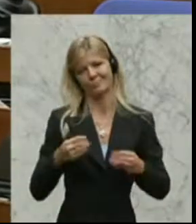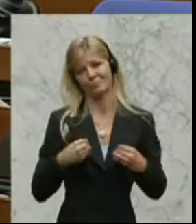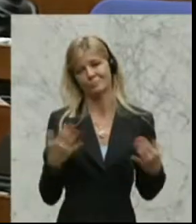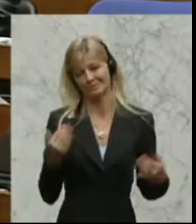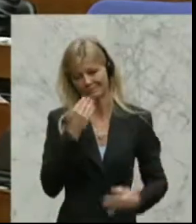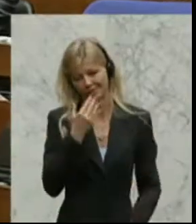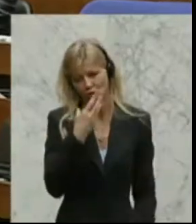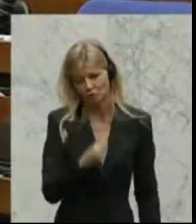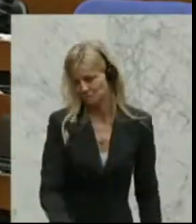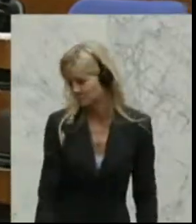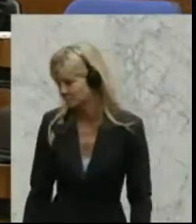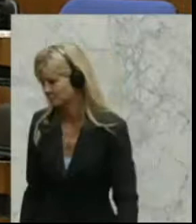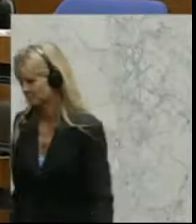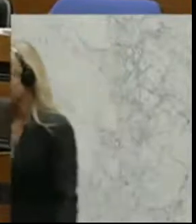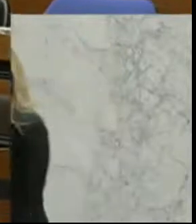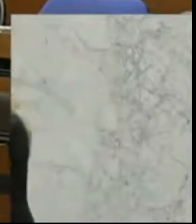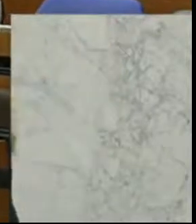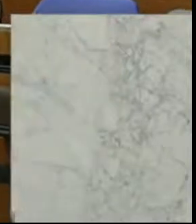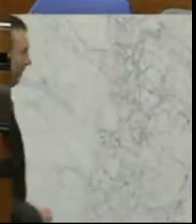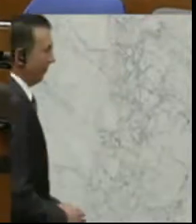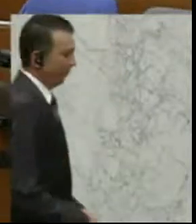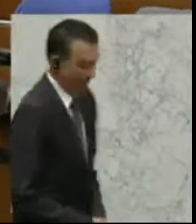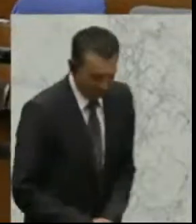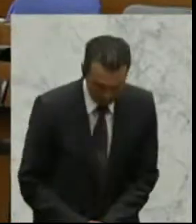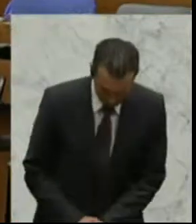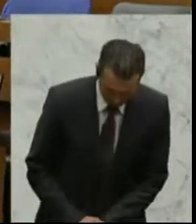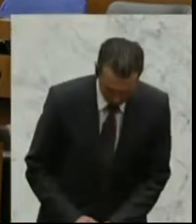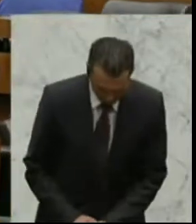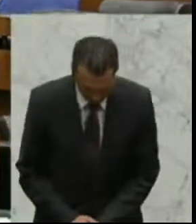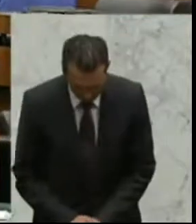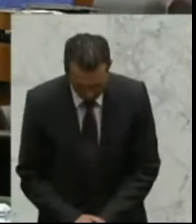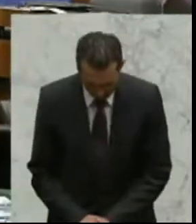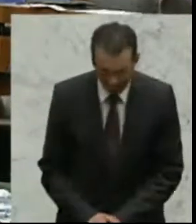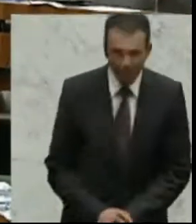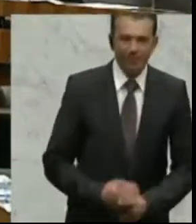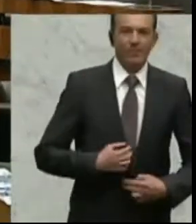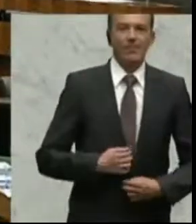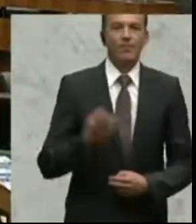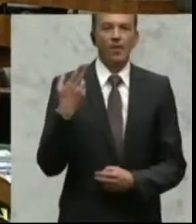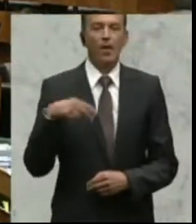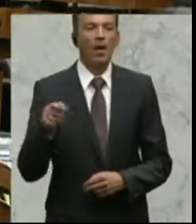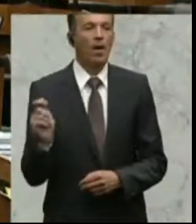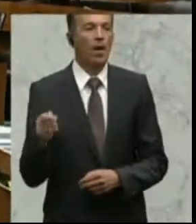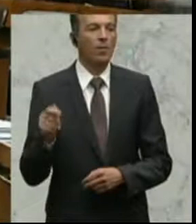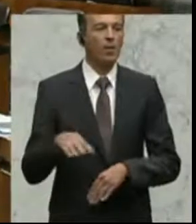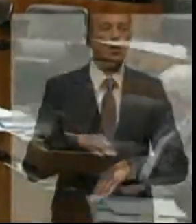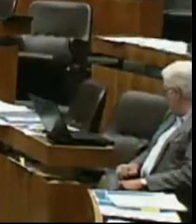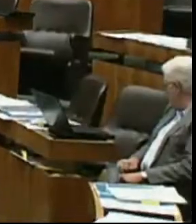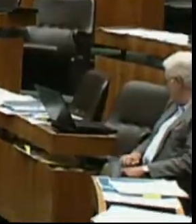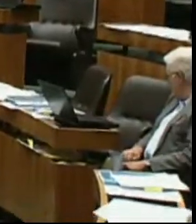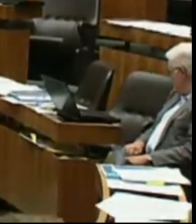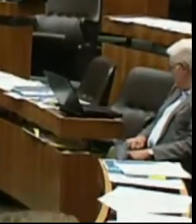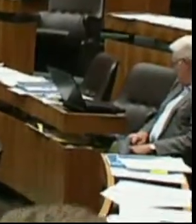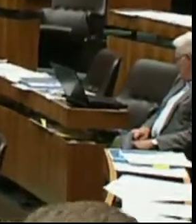der falsche Weg, betont Rainer Hable, NEOS Budget- und Finanzsprecher. Trotz der Rekordsteuern gäbe es auch Rekordschulden. Hier würden